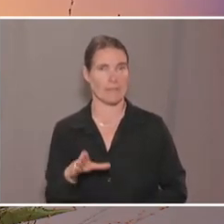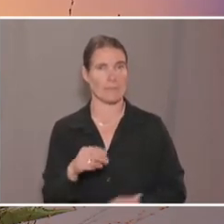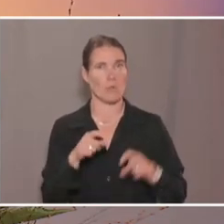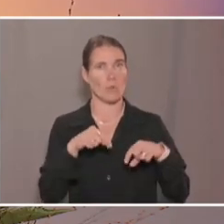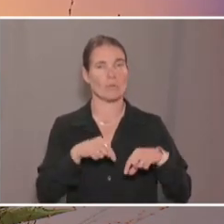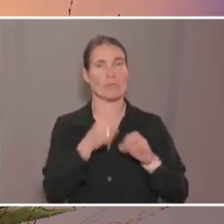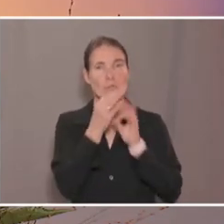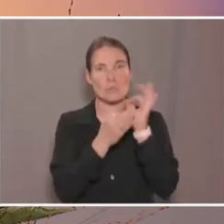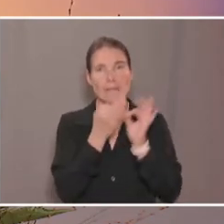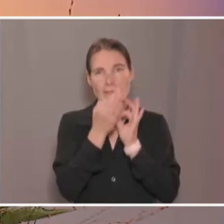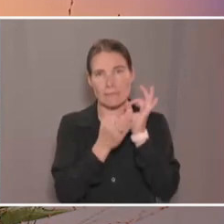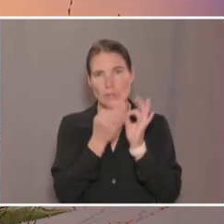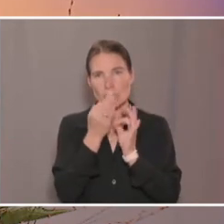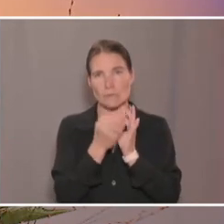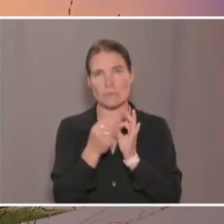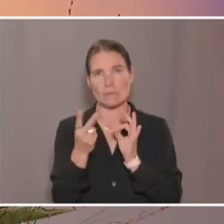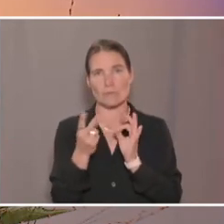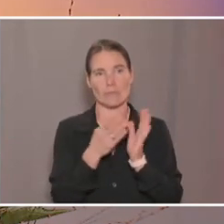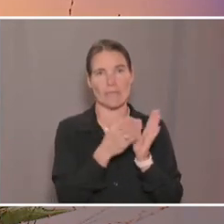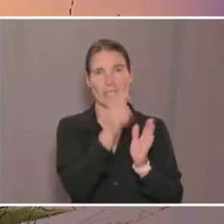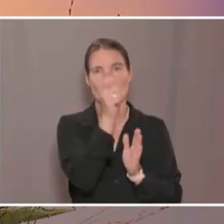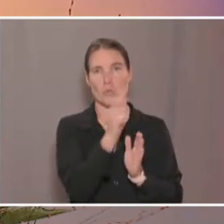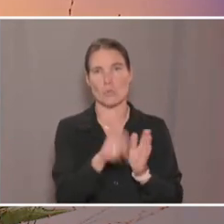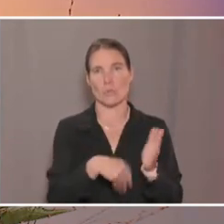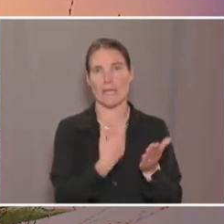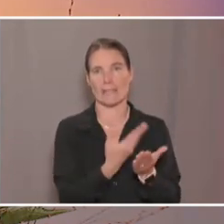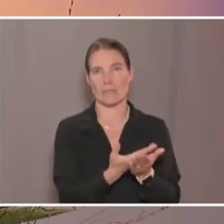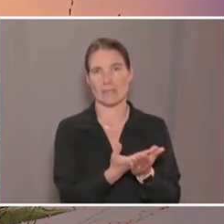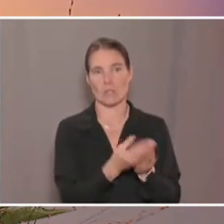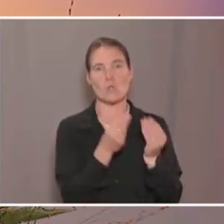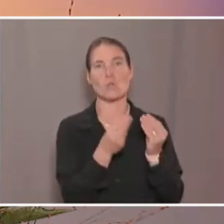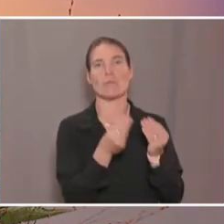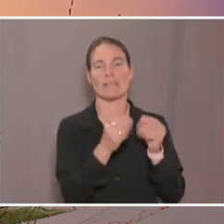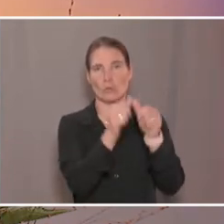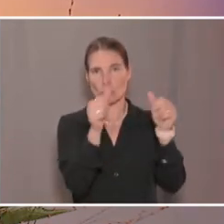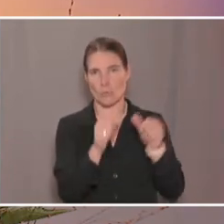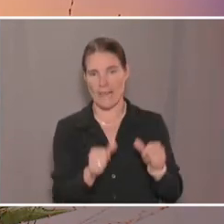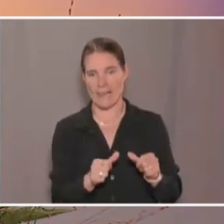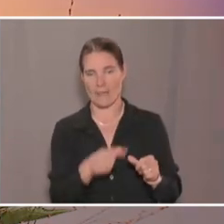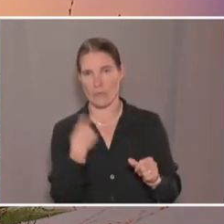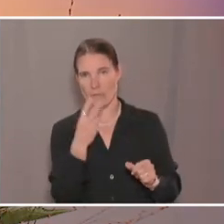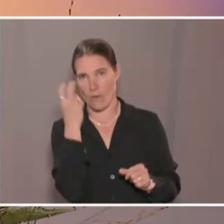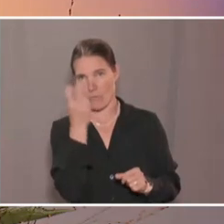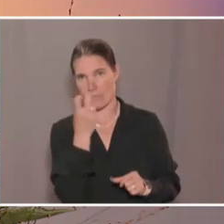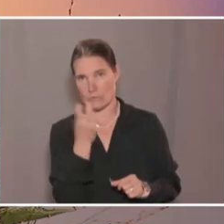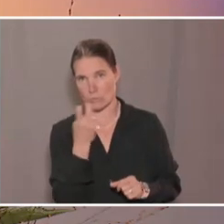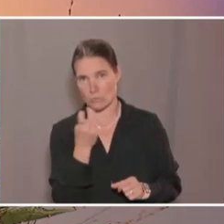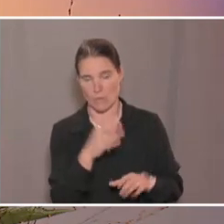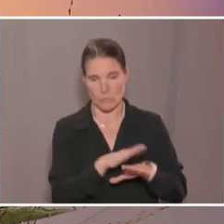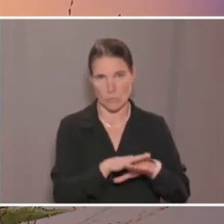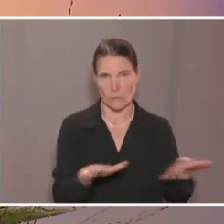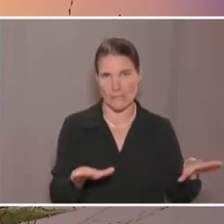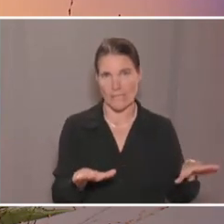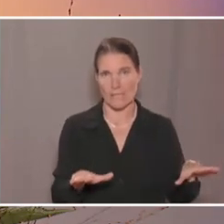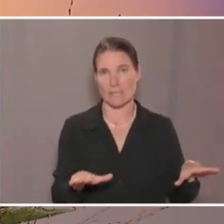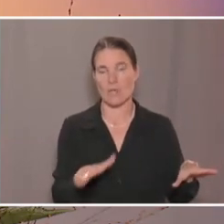spezifischen, in zwei großen Kontinuitätsstudien angewandten Typisierungsmodell versuchen wir, auf Grundlage unserer